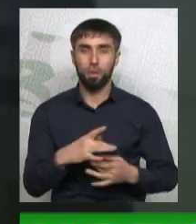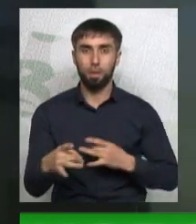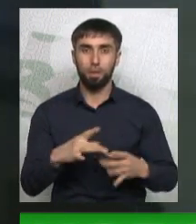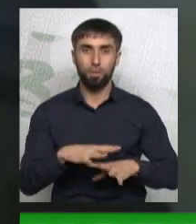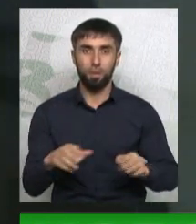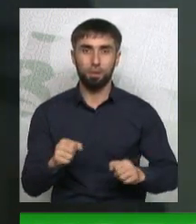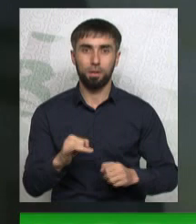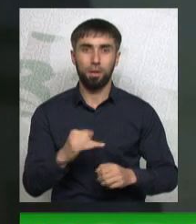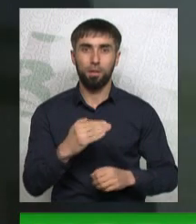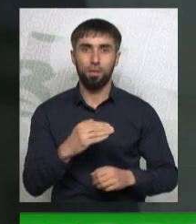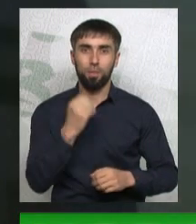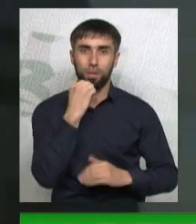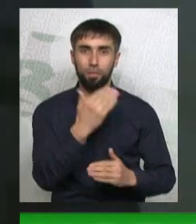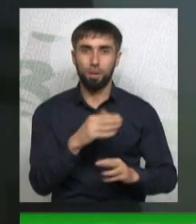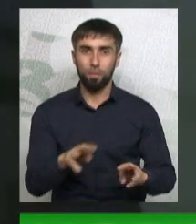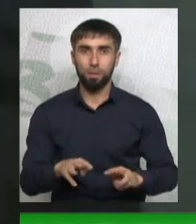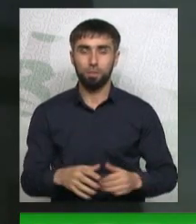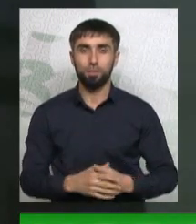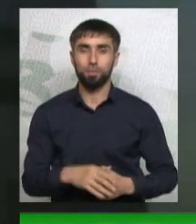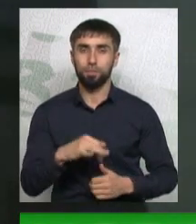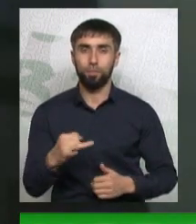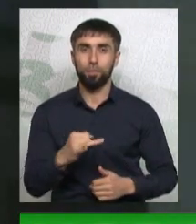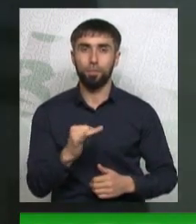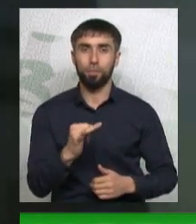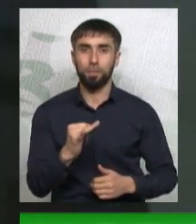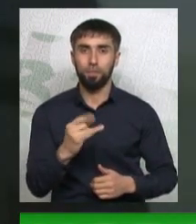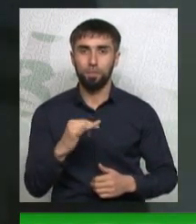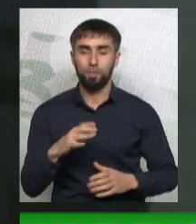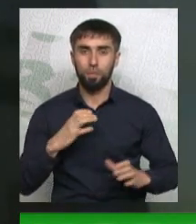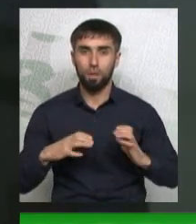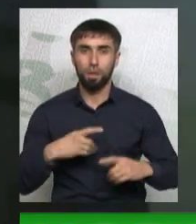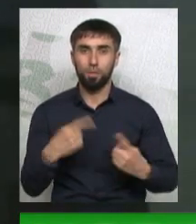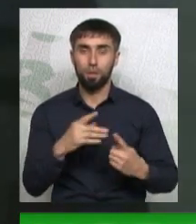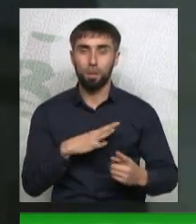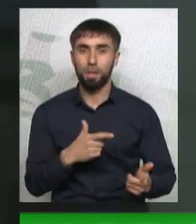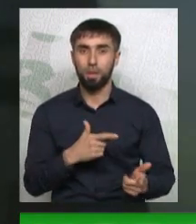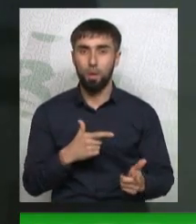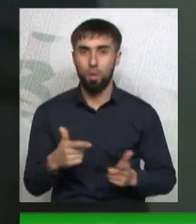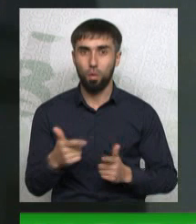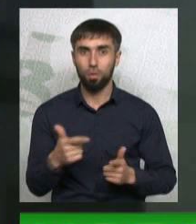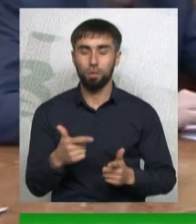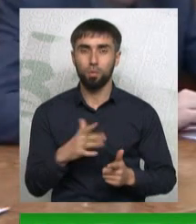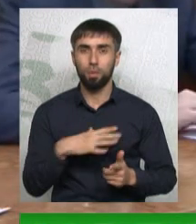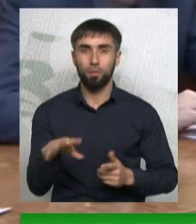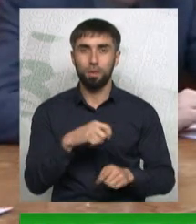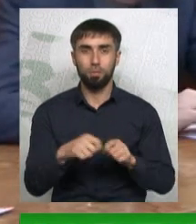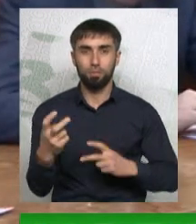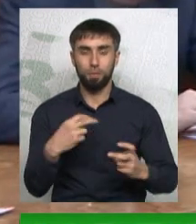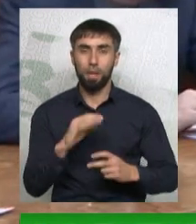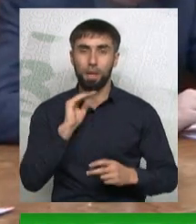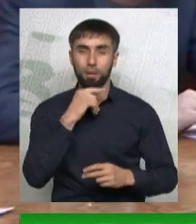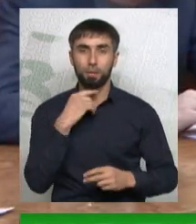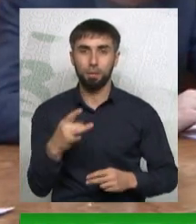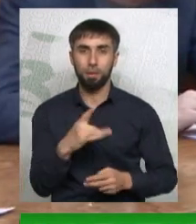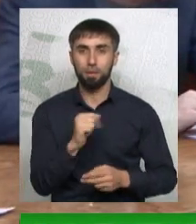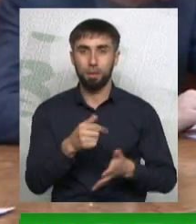власти, федеральные министерства и институты развития были готовы к приходу инвесторов. В экономику региона